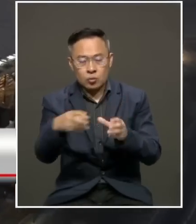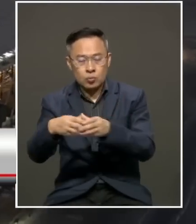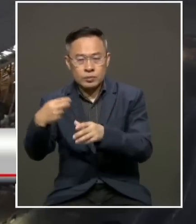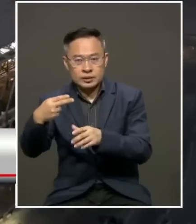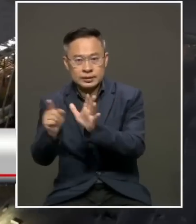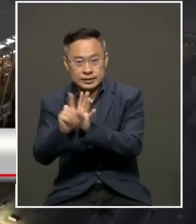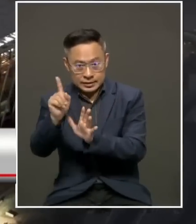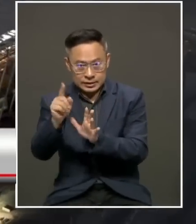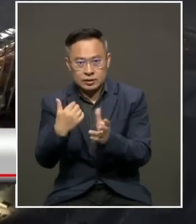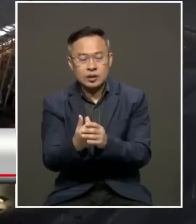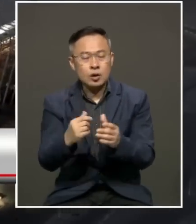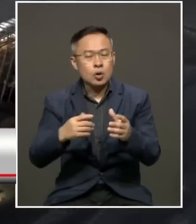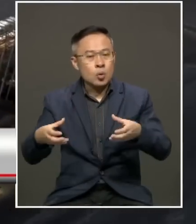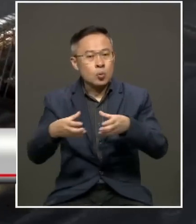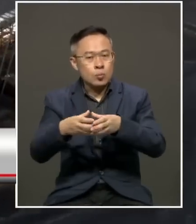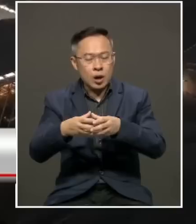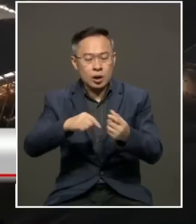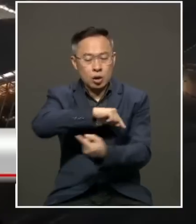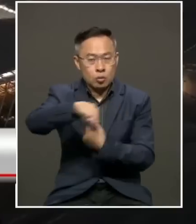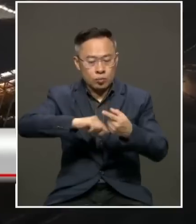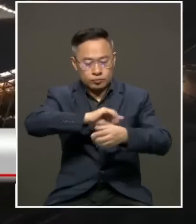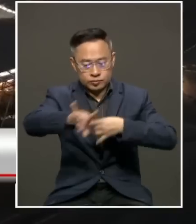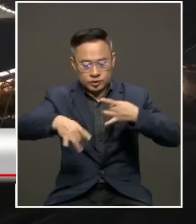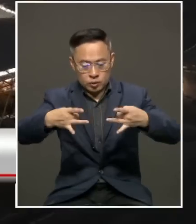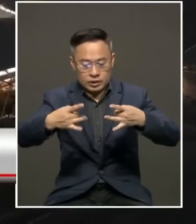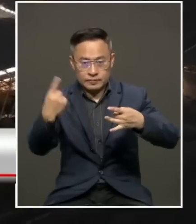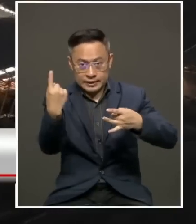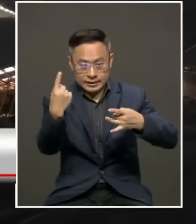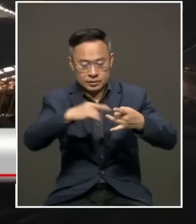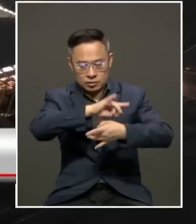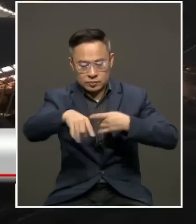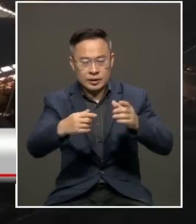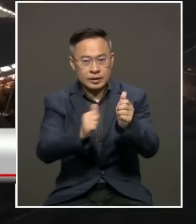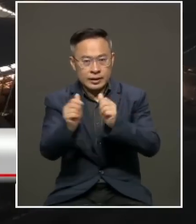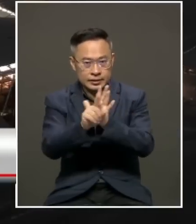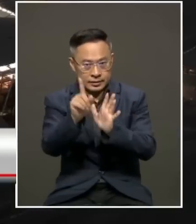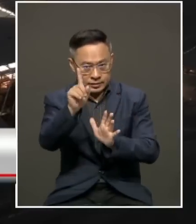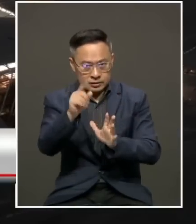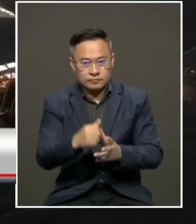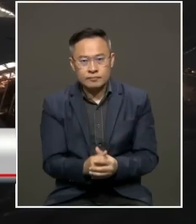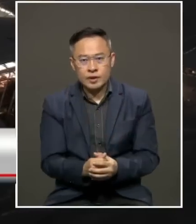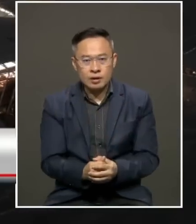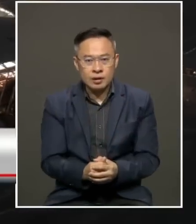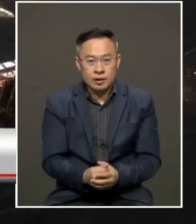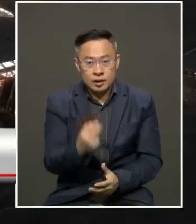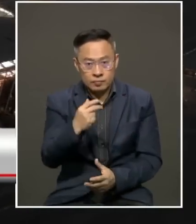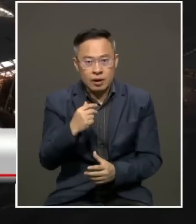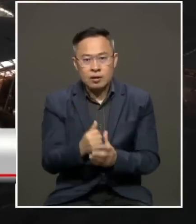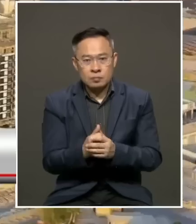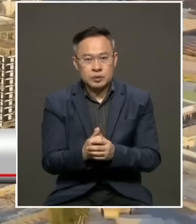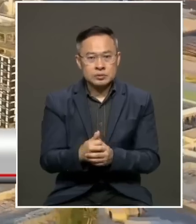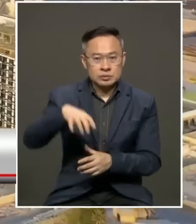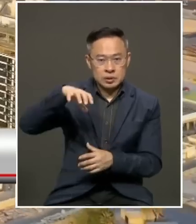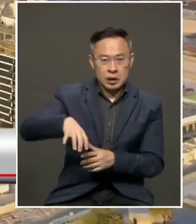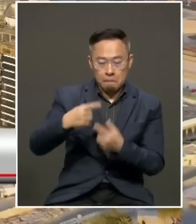ใช้แข่งในรอบ 16ทีมสุดท้ายอีก 1แมตช์ด้วยกันค่ะเป็นงานเป็นไงอันนี้อันนี้แปลกมากค่อนข้างที่จะแปลกมาก